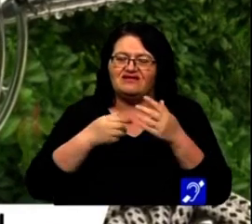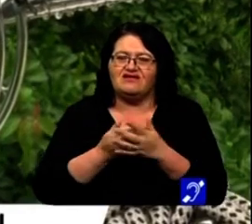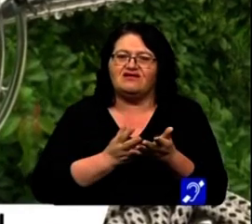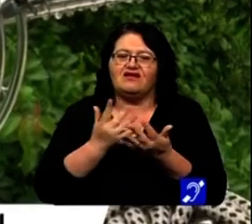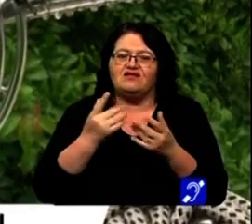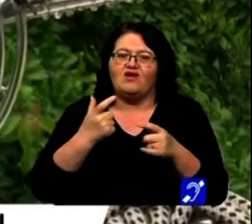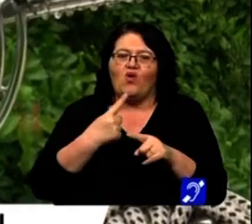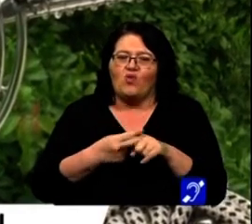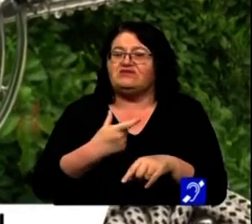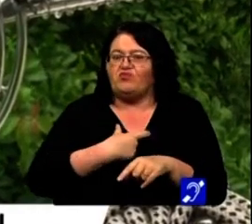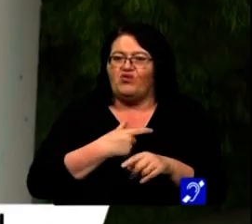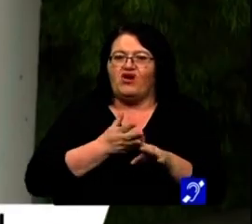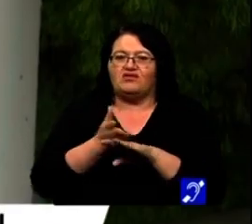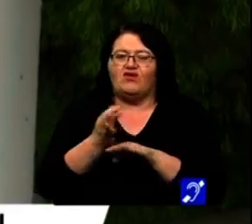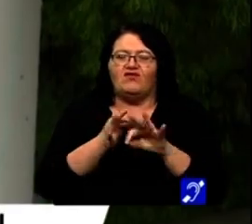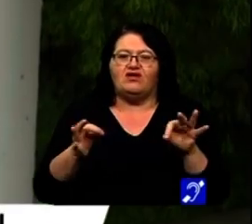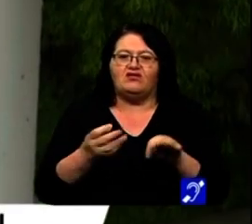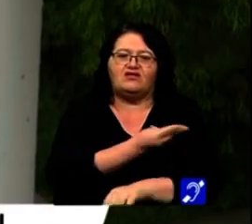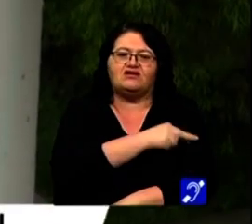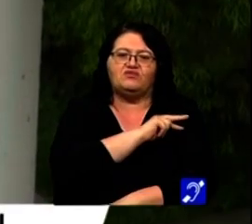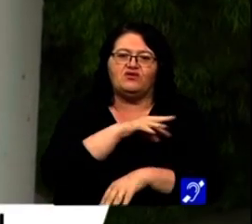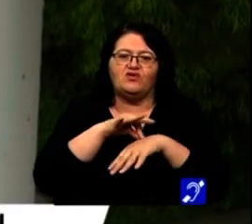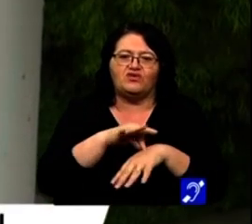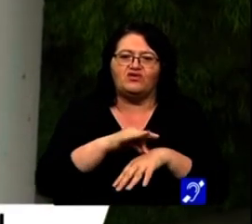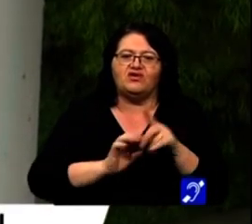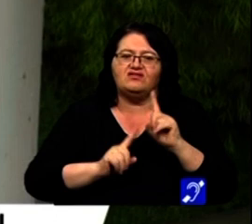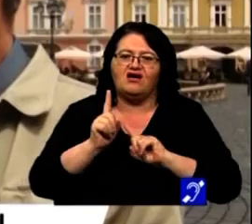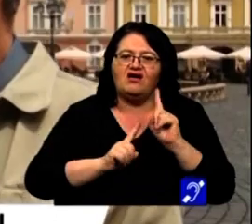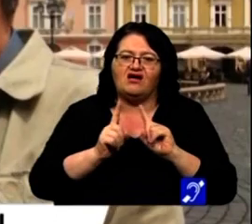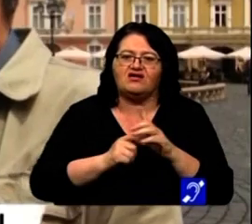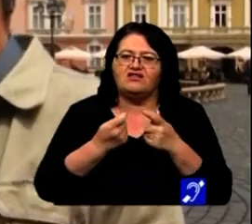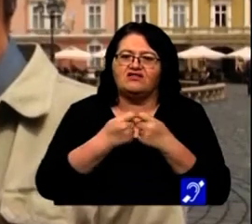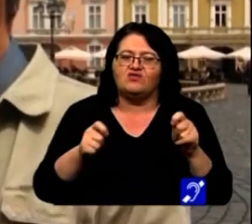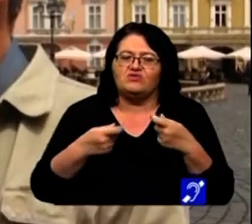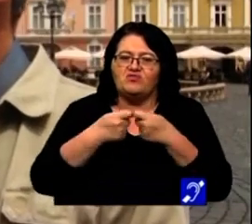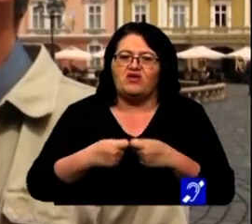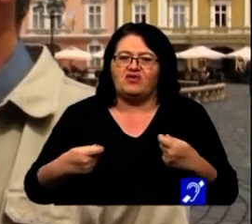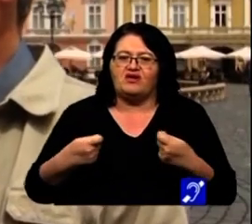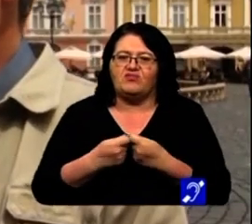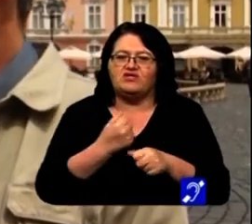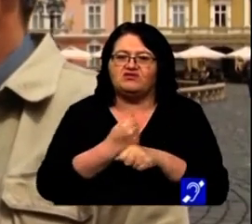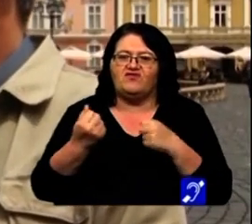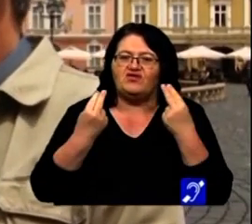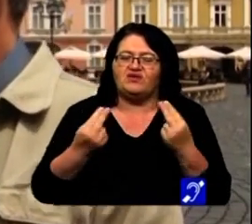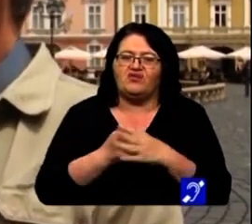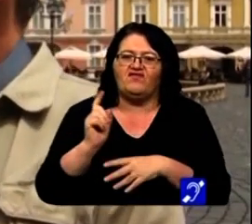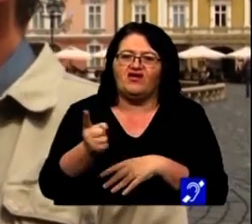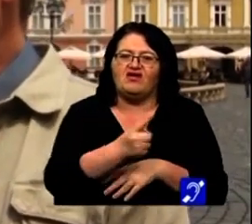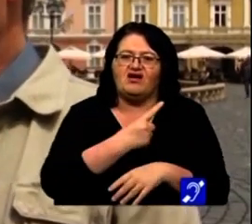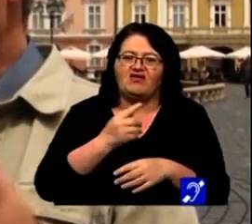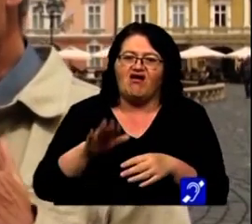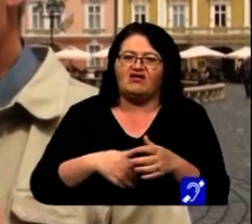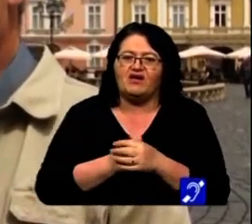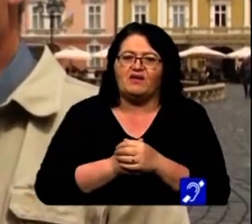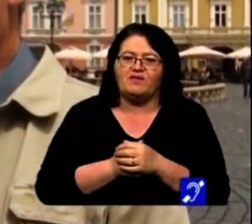ori se va putea vom intra chiar în direct. Mi-am asumat rolul de coordonator, dar toți membrii echipajului sunt foarte importanți, fiecare